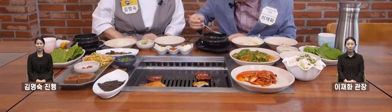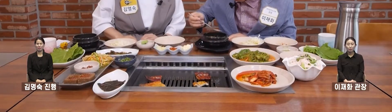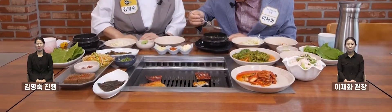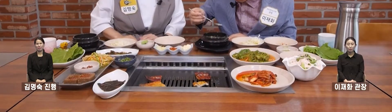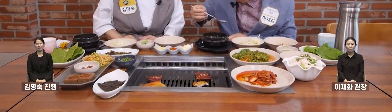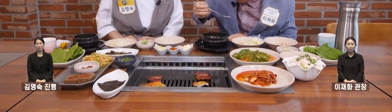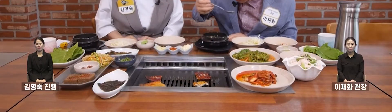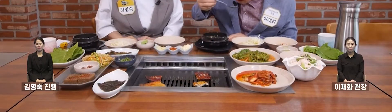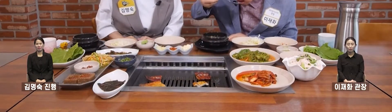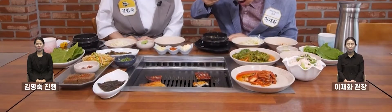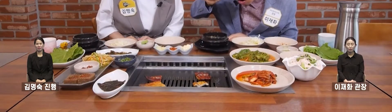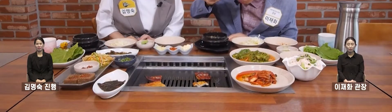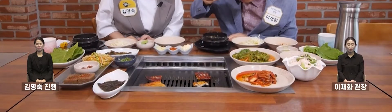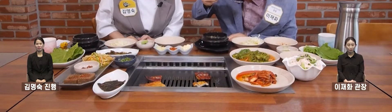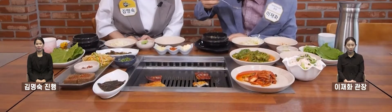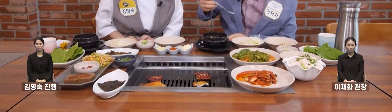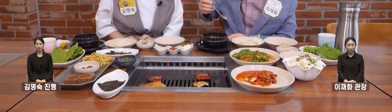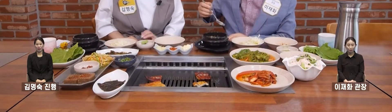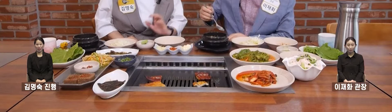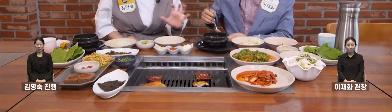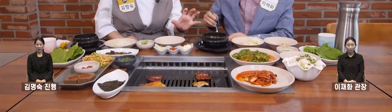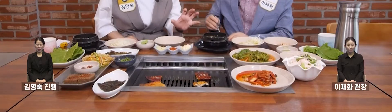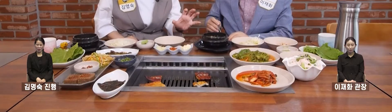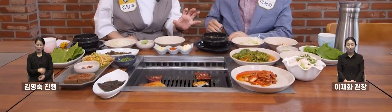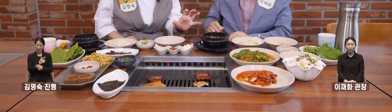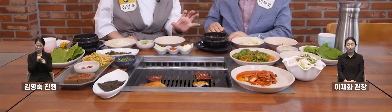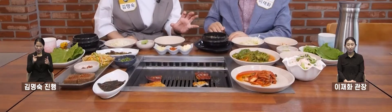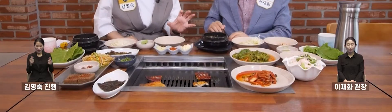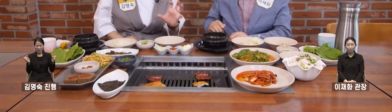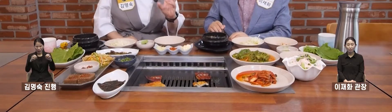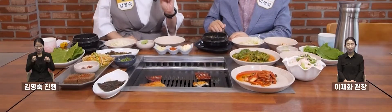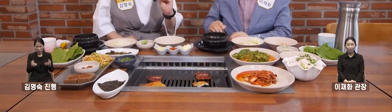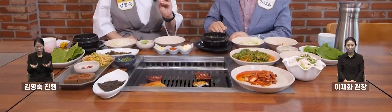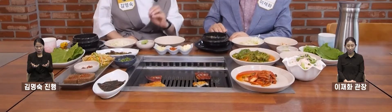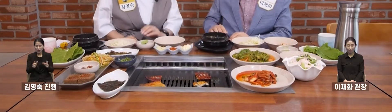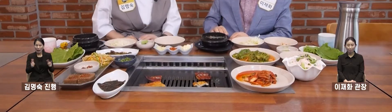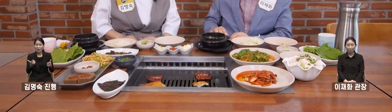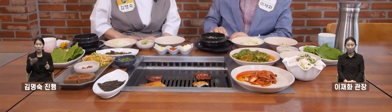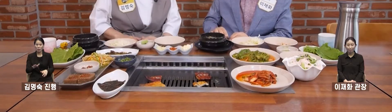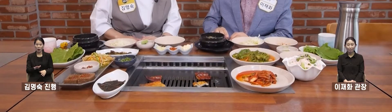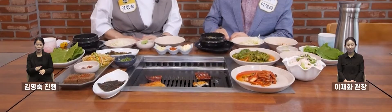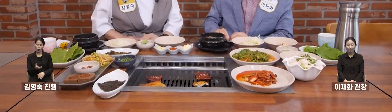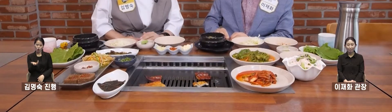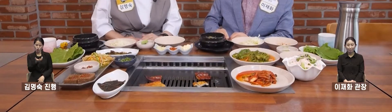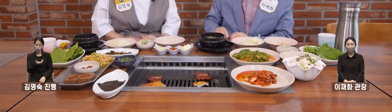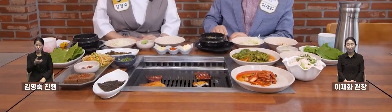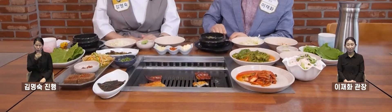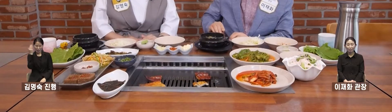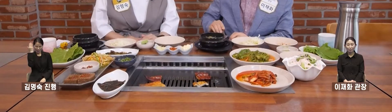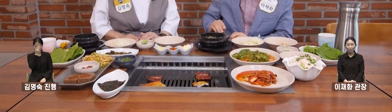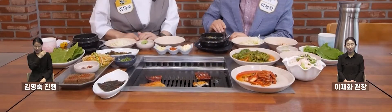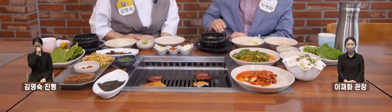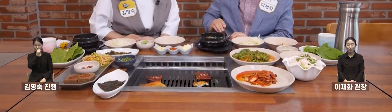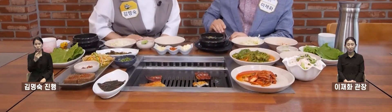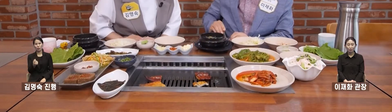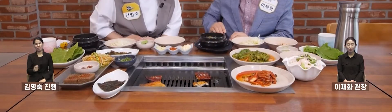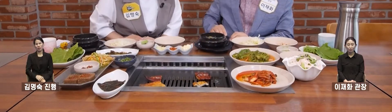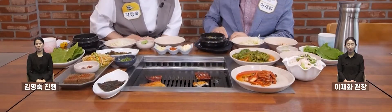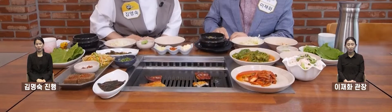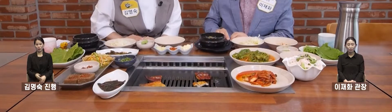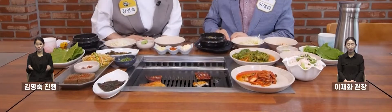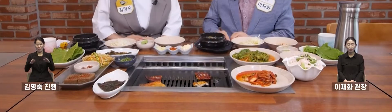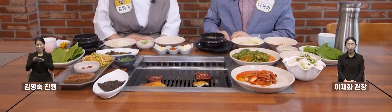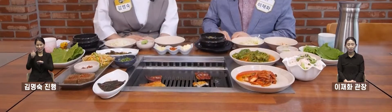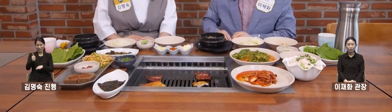그냥 크게 뭐가 들어가진 않은 것 같은데 국물이 참 깔끔하니 좋습니다. 관장님